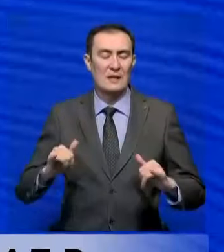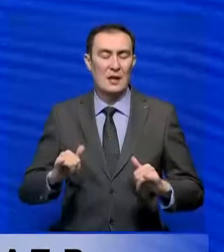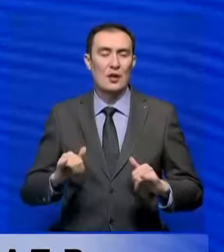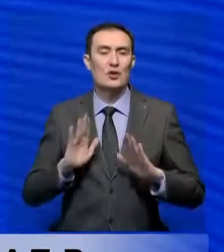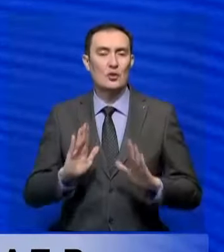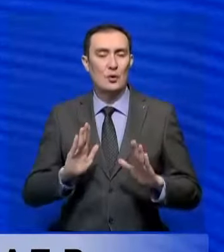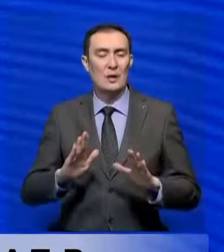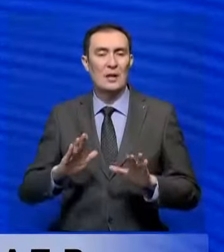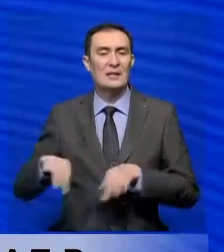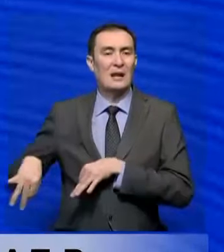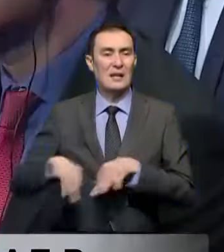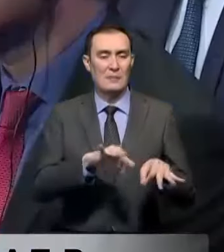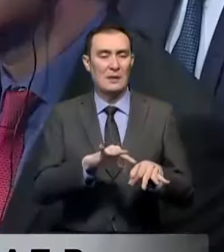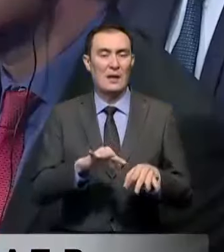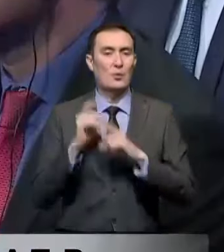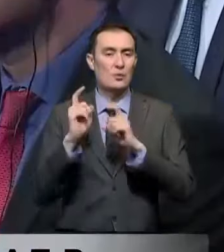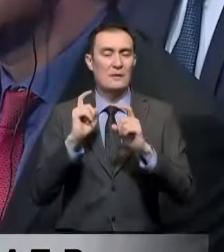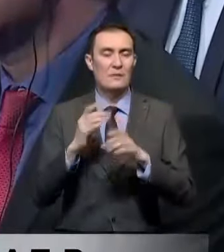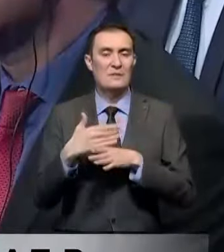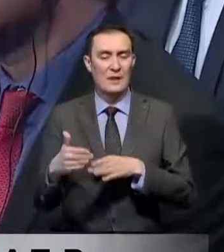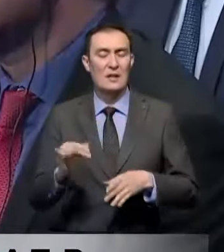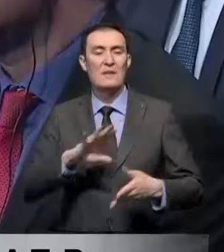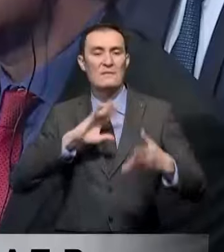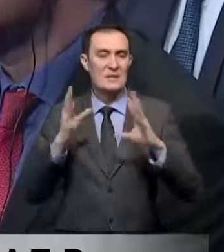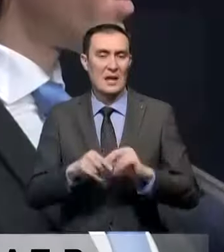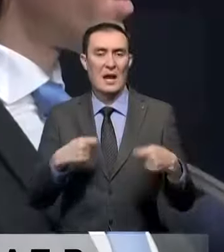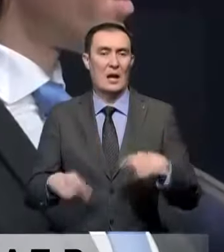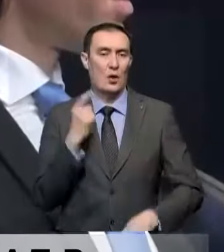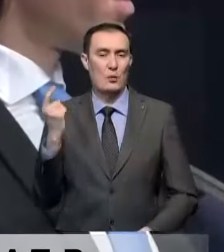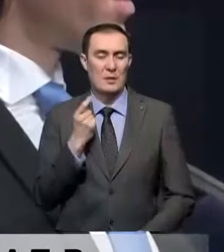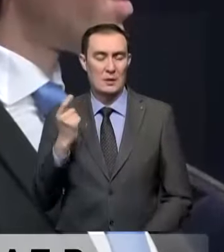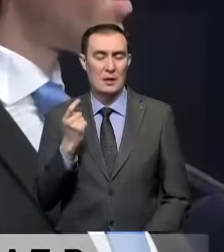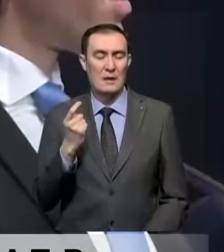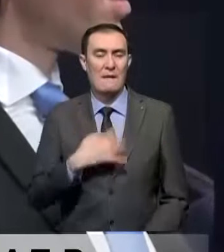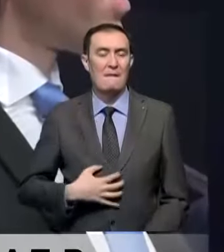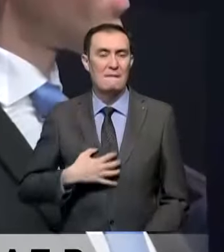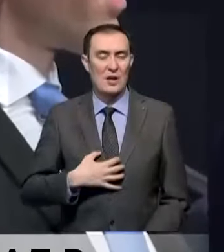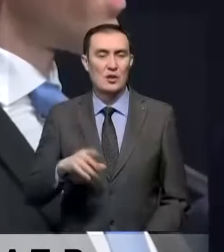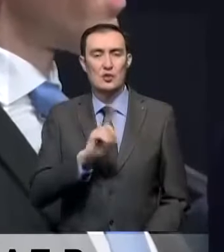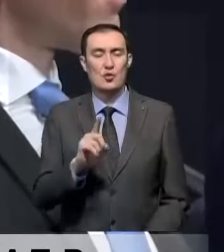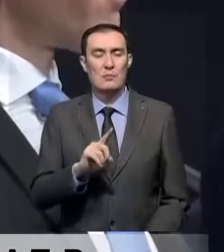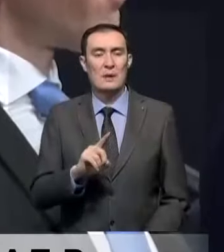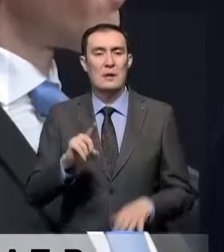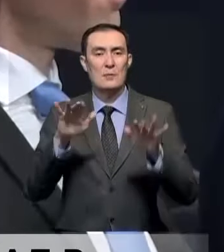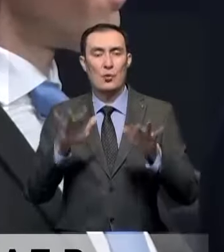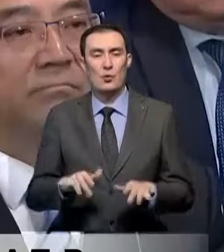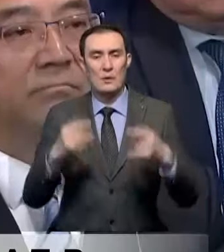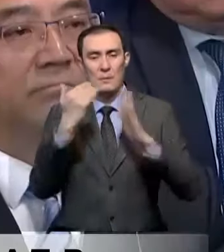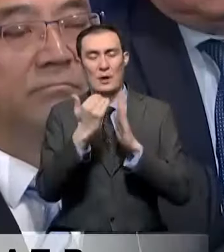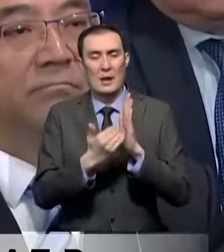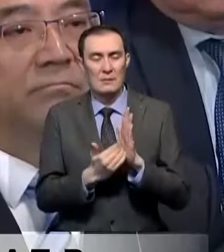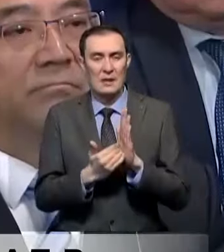только транспортно-логистической сферы, но и всей экономики. Важно, чтобы IT-решения